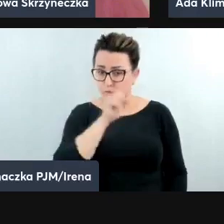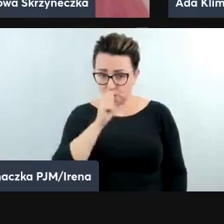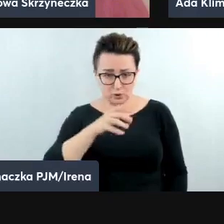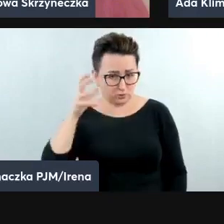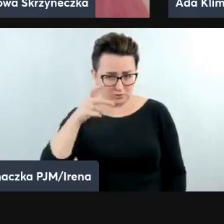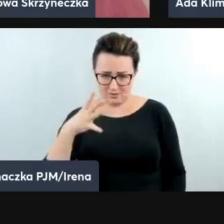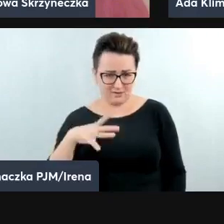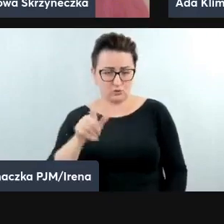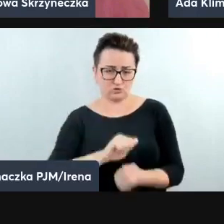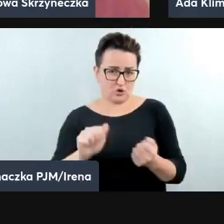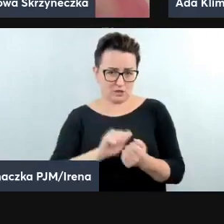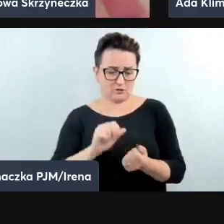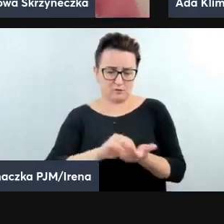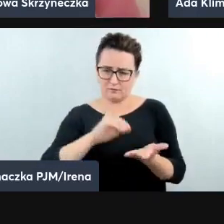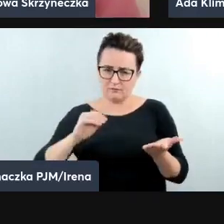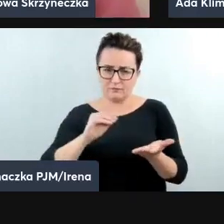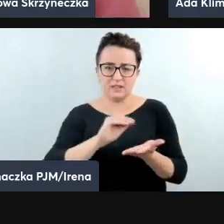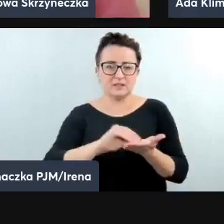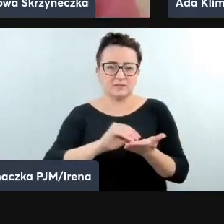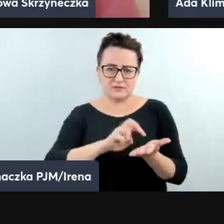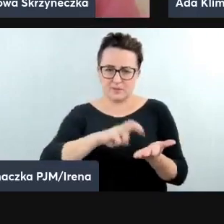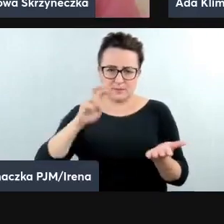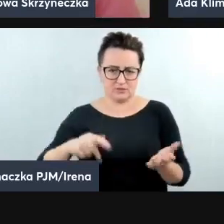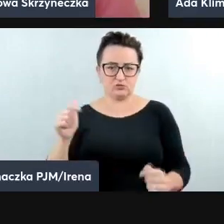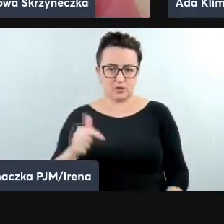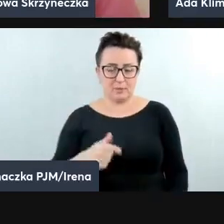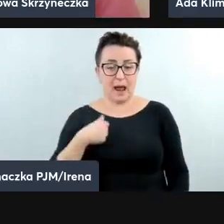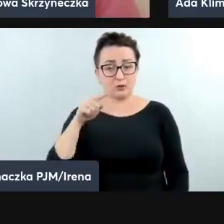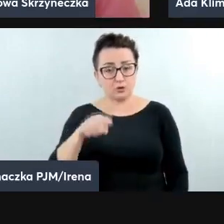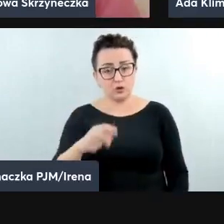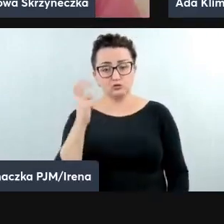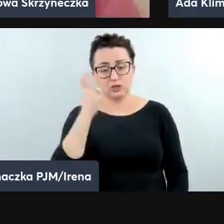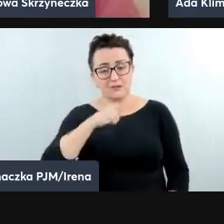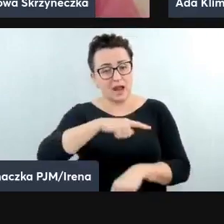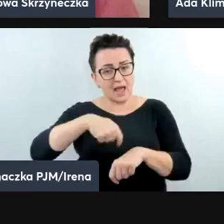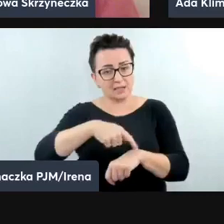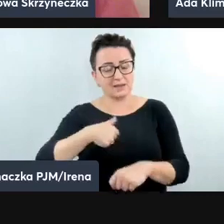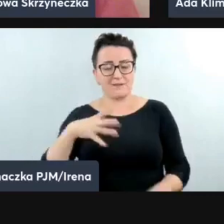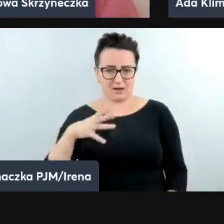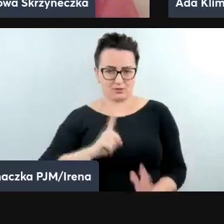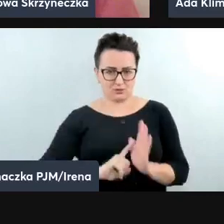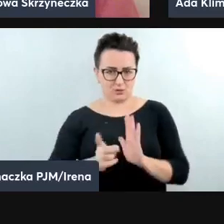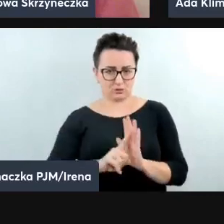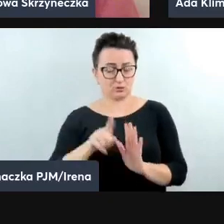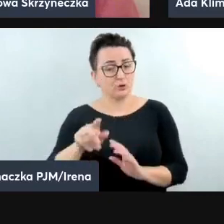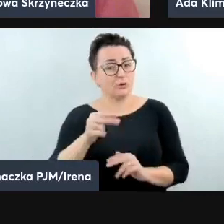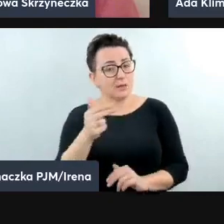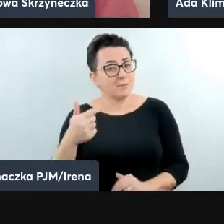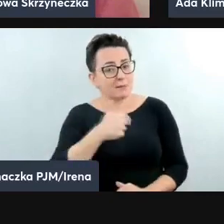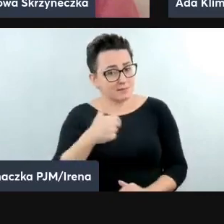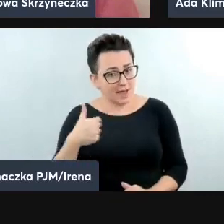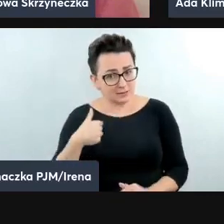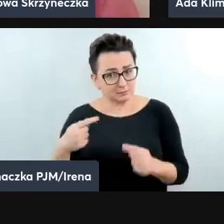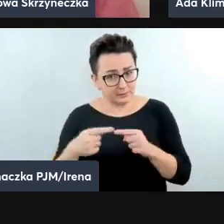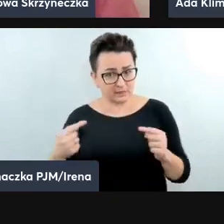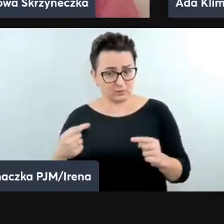naprawdę warto chodzić, bo to jest coś, co nas dotyczy. To jest to, że możemy w ogóle doświadczyć tego, że o tym można gadać w grupie. Naprawdę. Ja sobie tak